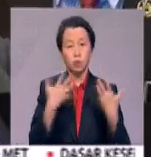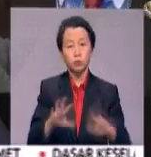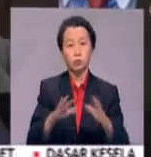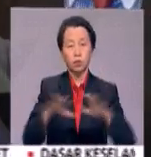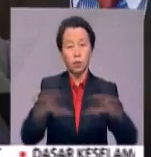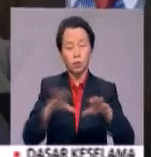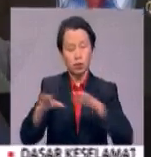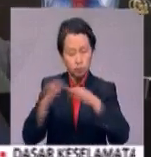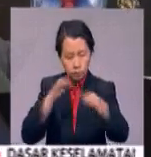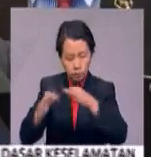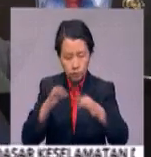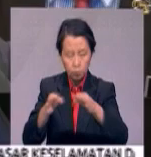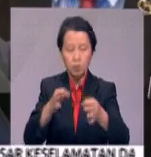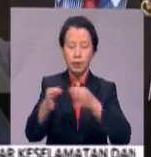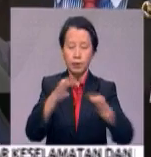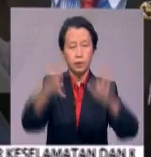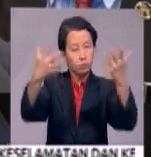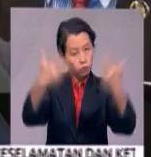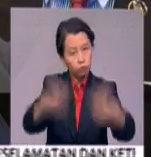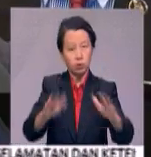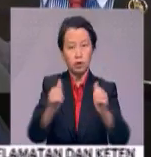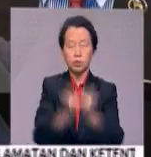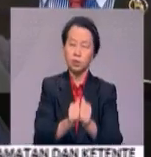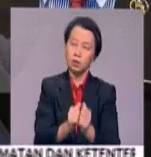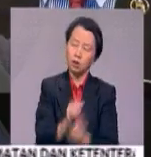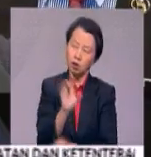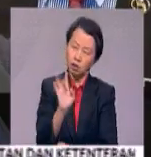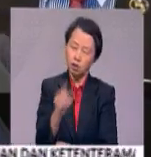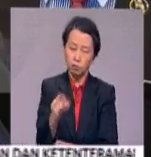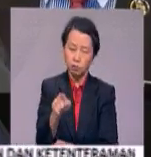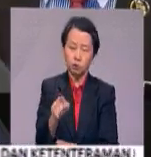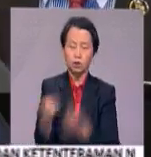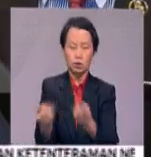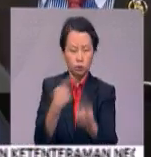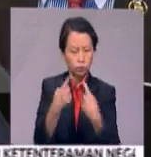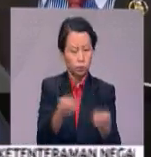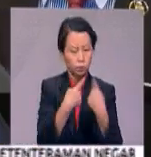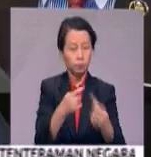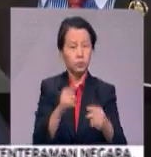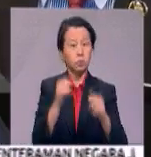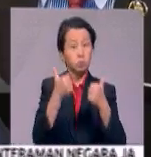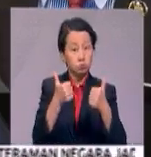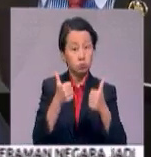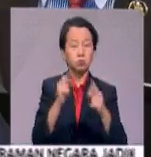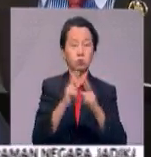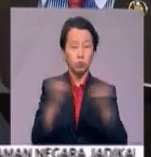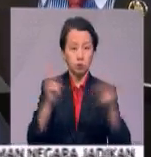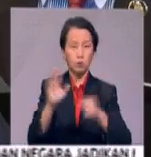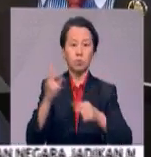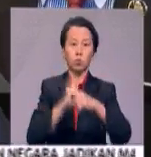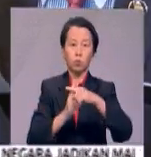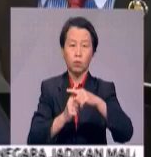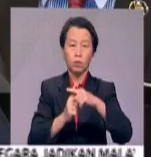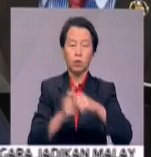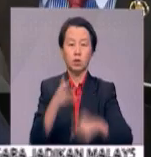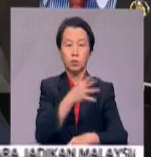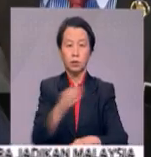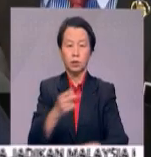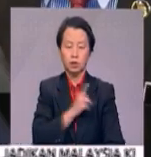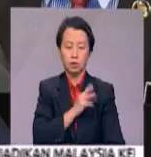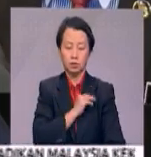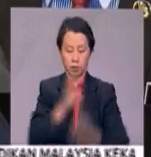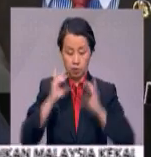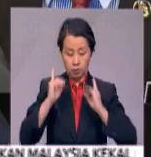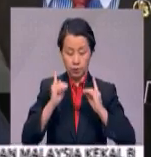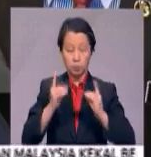membuat penjelasan dan penerangan dengan satu feedback yang cukup positif, di mana Kementerian